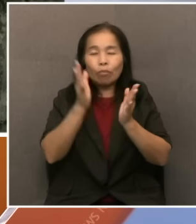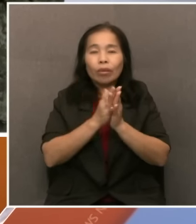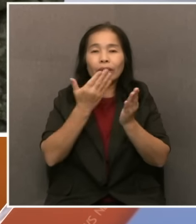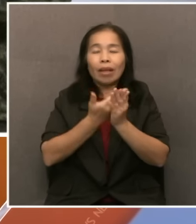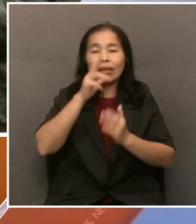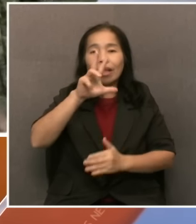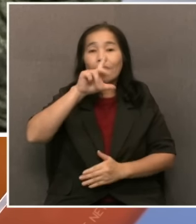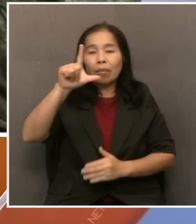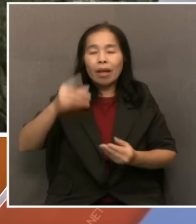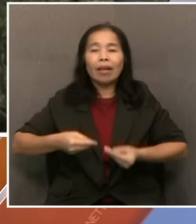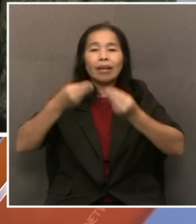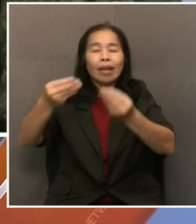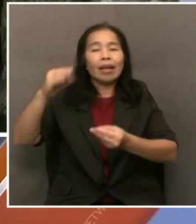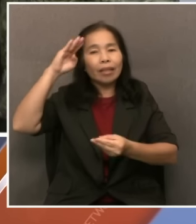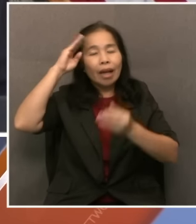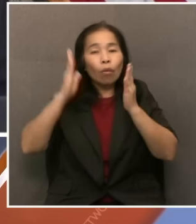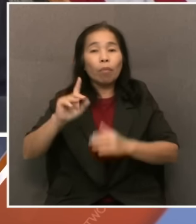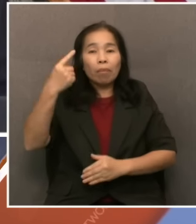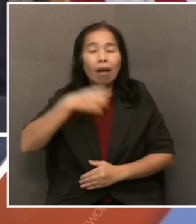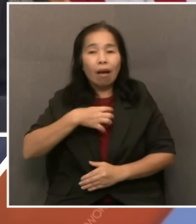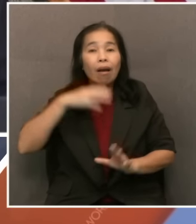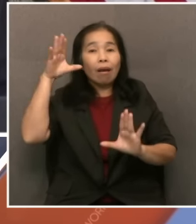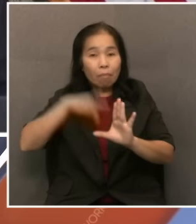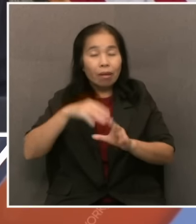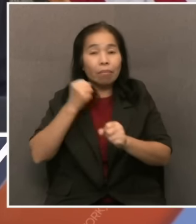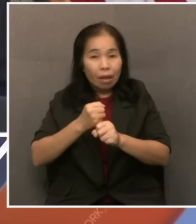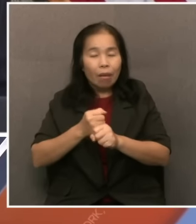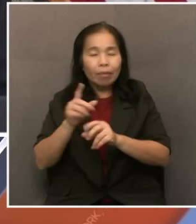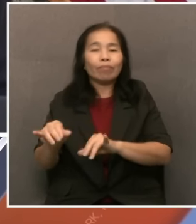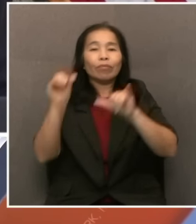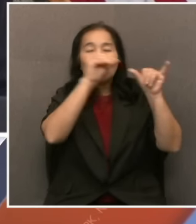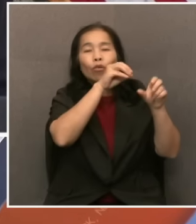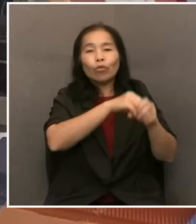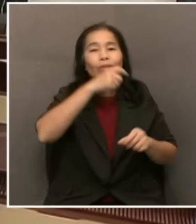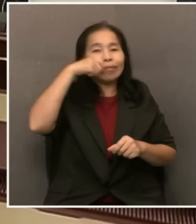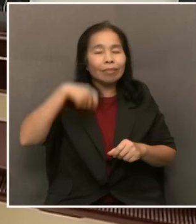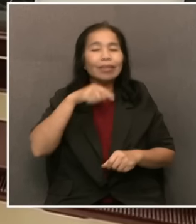คะกับทหารใหม่ที่สมัครใจจะไปปฏิบัติหน้าที่รบในยูเครนค่ะ